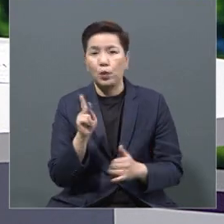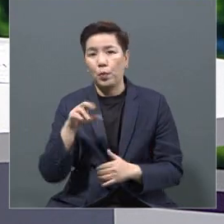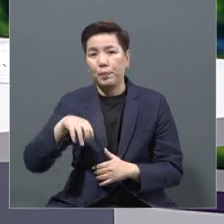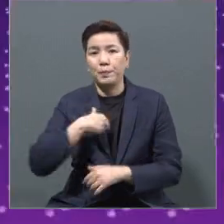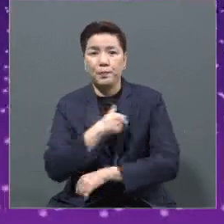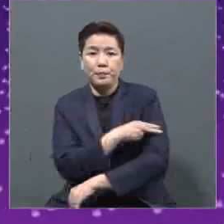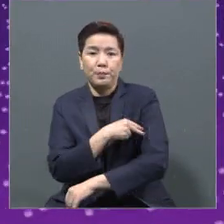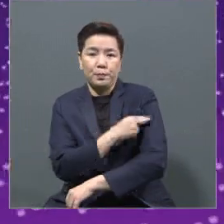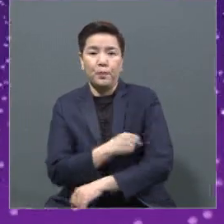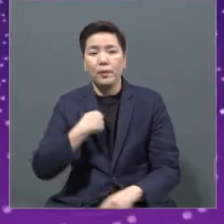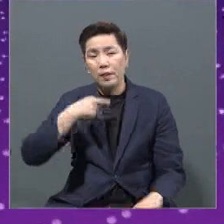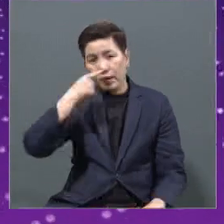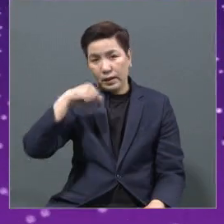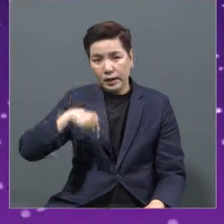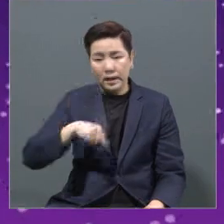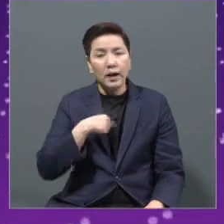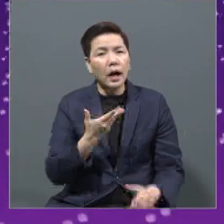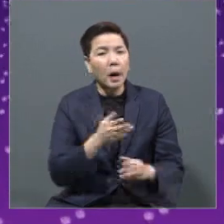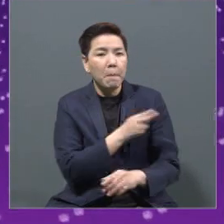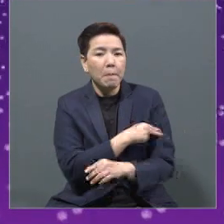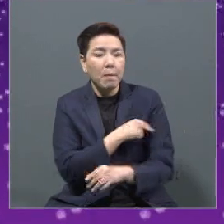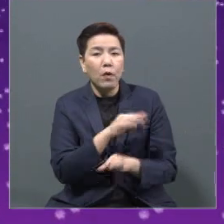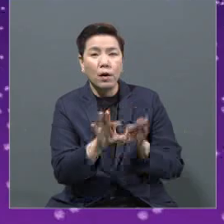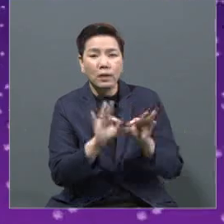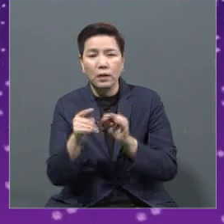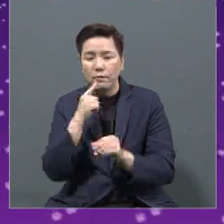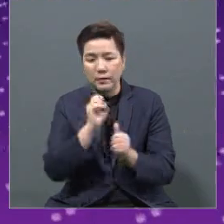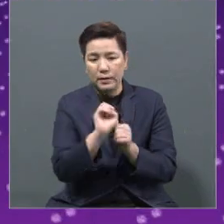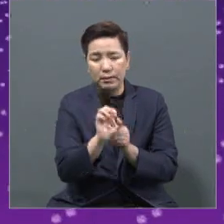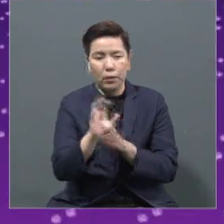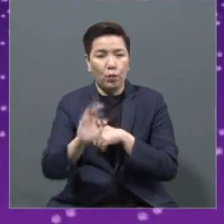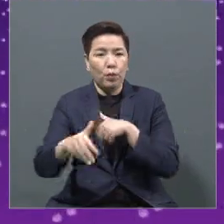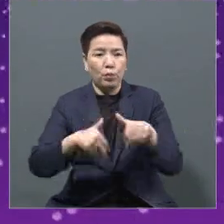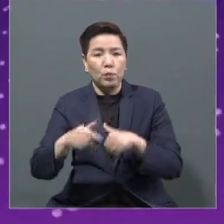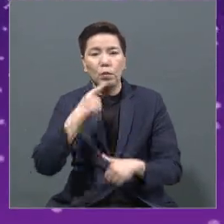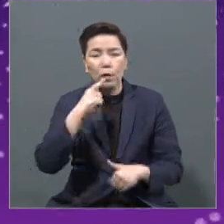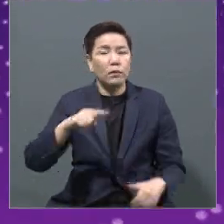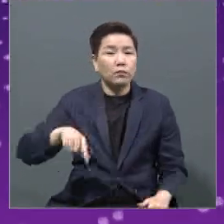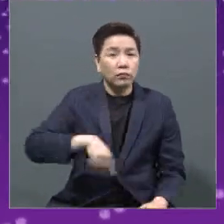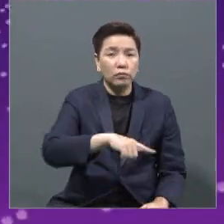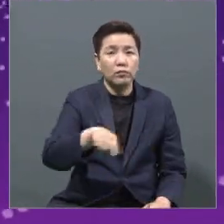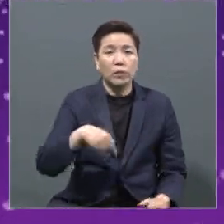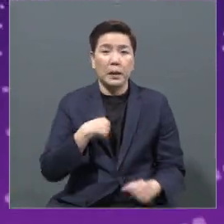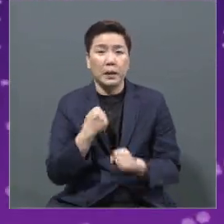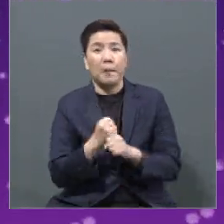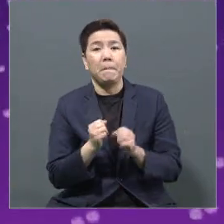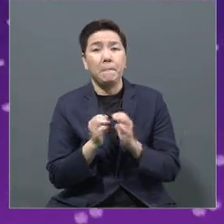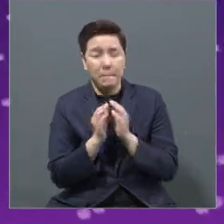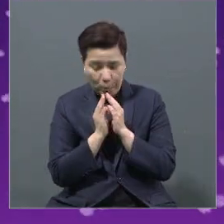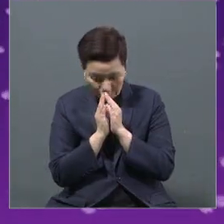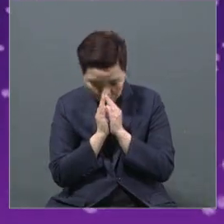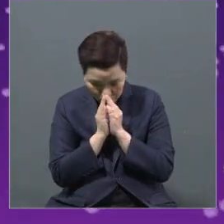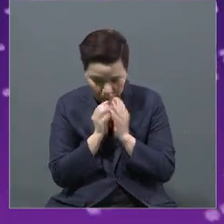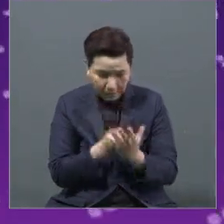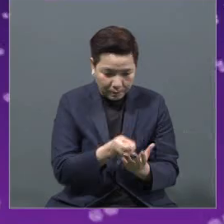แพทย์แผนไทยและการแพทย์ทางเลือกครับจึงแนะนำประชาชนเรื่องของการที่เราจะทำบุญตักบาตรใส่บาตร